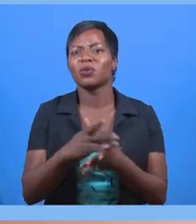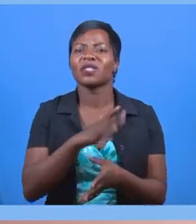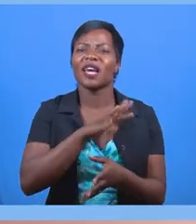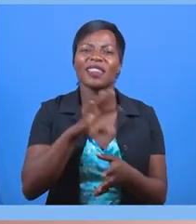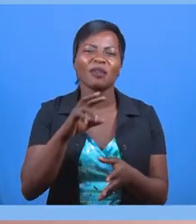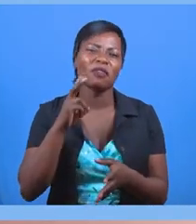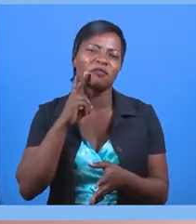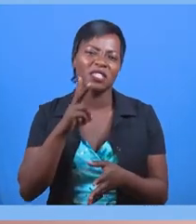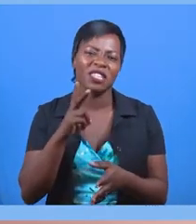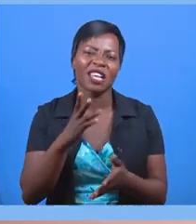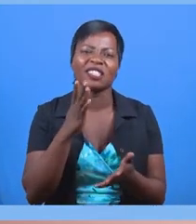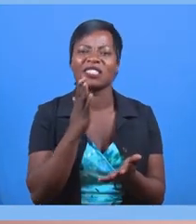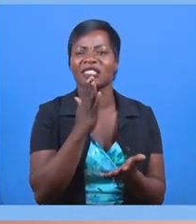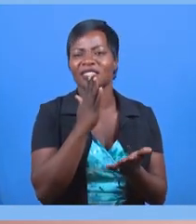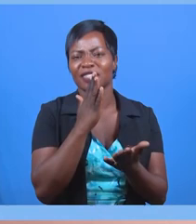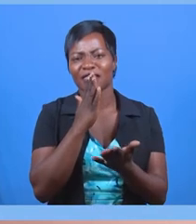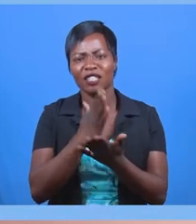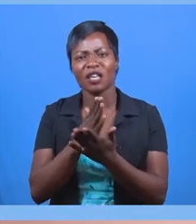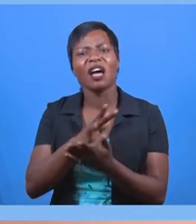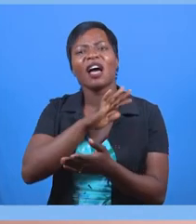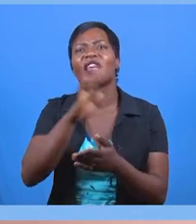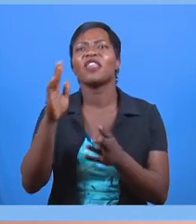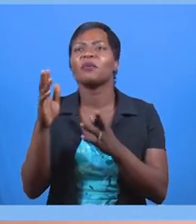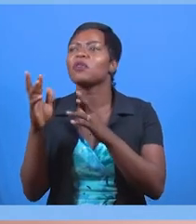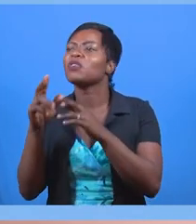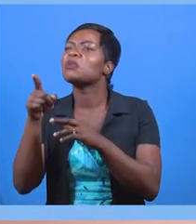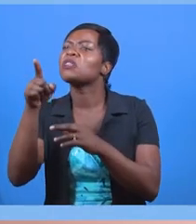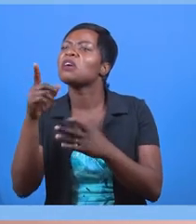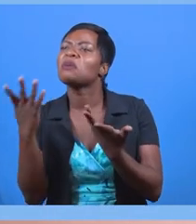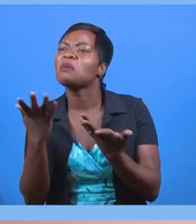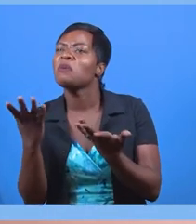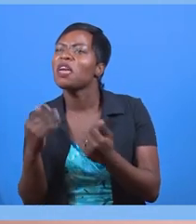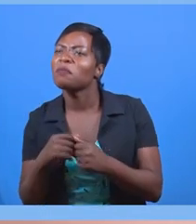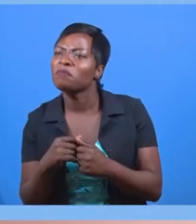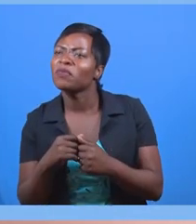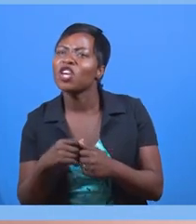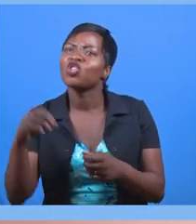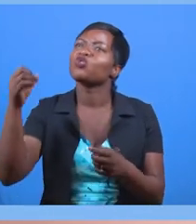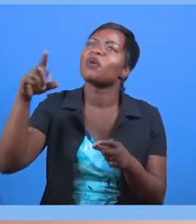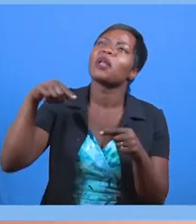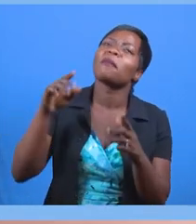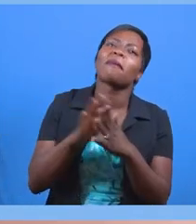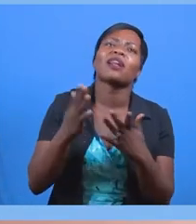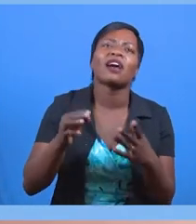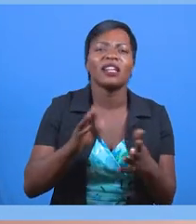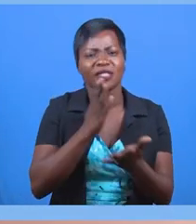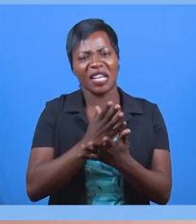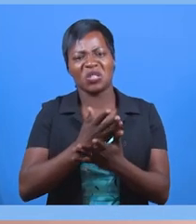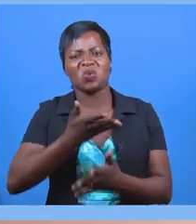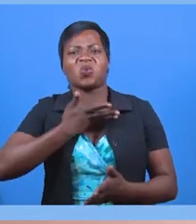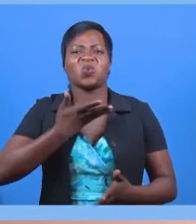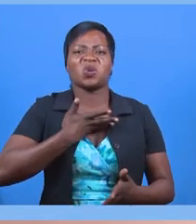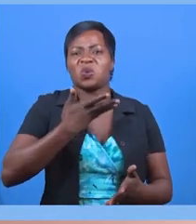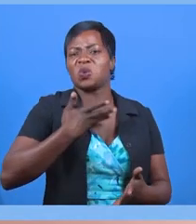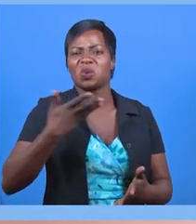vaenzi ndovanenge vakubvunzawo pavepa vamakavakidzana navo kuti imi heji yenyu iri kubvara zuva kunoko panapa nengi imbwa yenyu